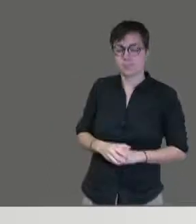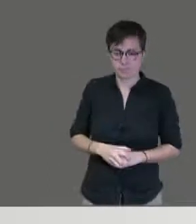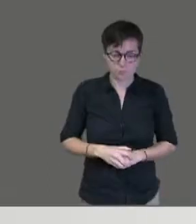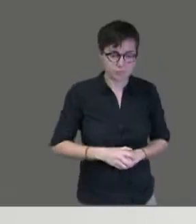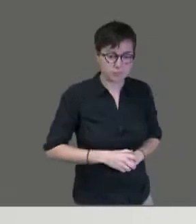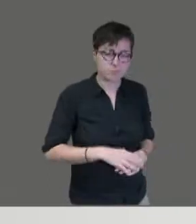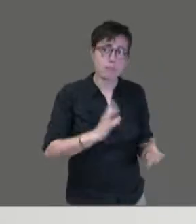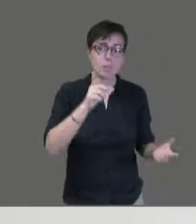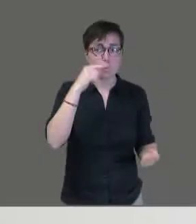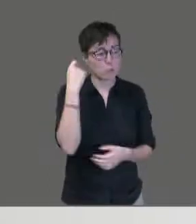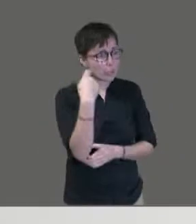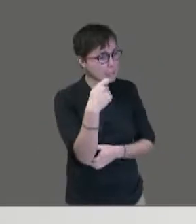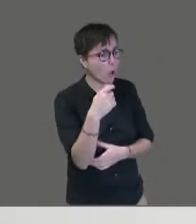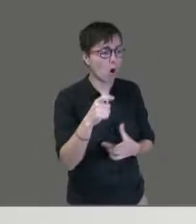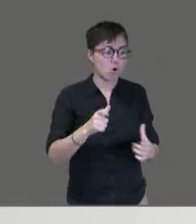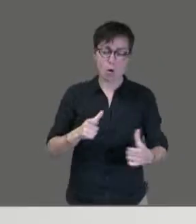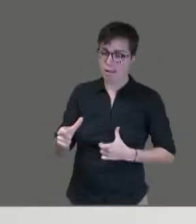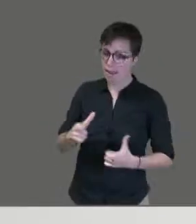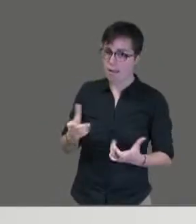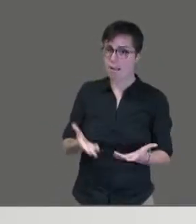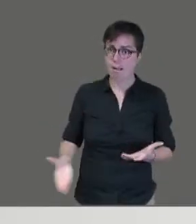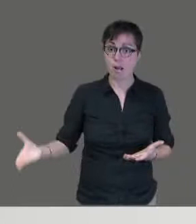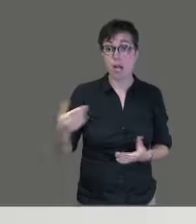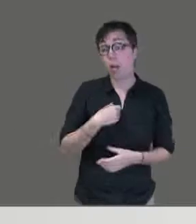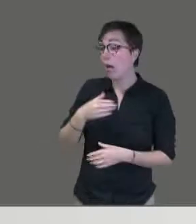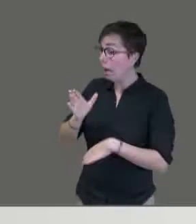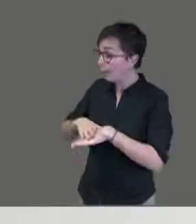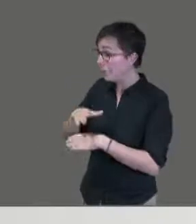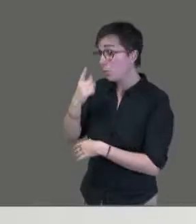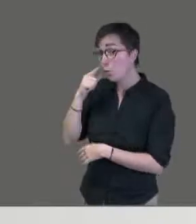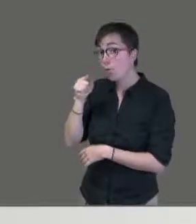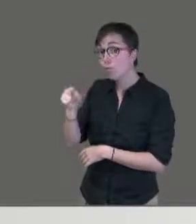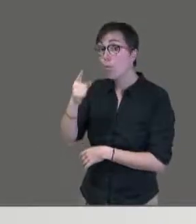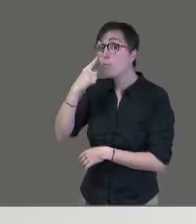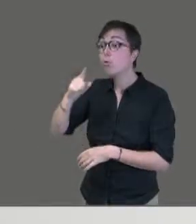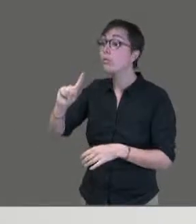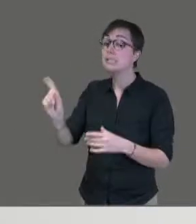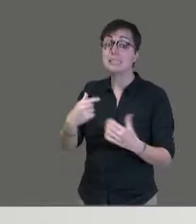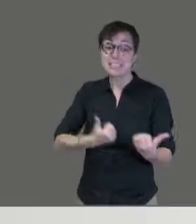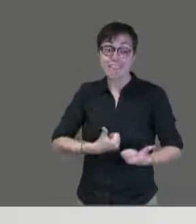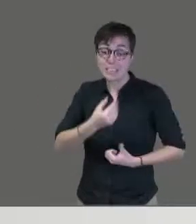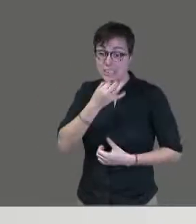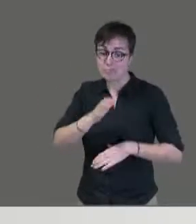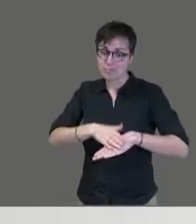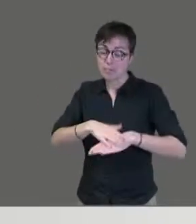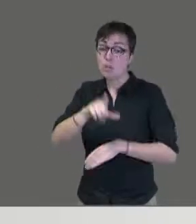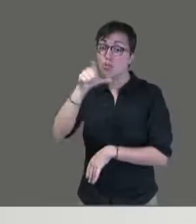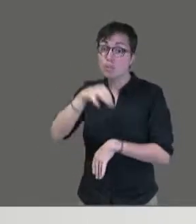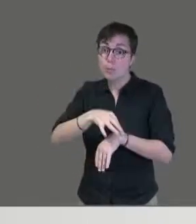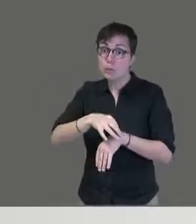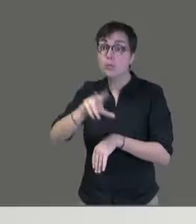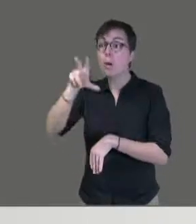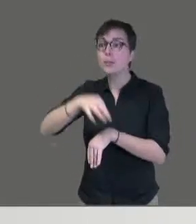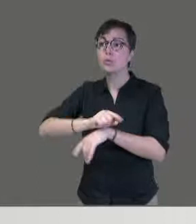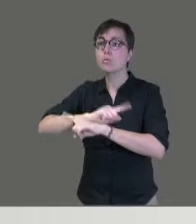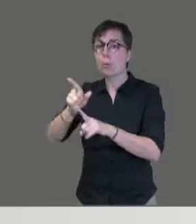Monsieur le Président, chers collègues, le Je sujet... rappelle que c'est 2 minutes. Pardon, c'est pas pour vous. Hein. Pour les services, c'est 2 minutes. Hein. Les explications de vote, pas 3 minutes.